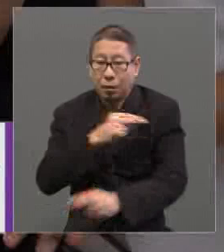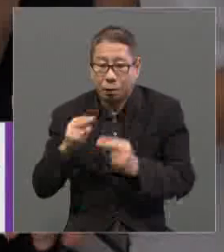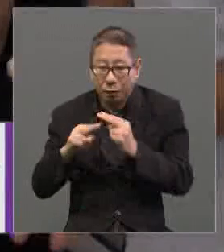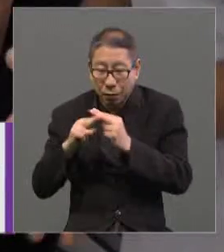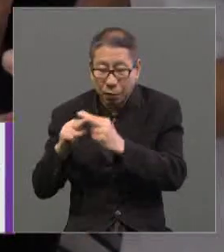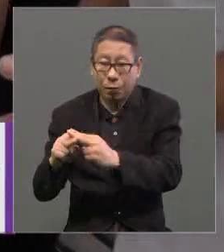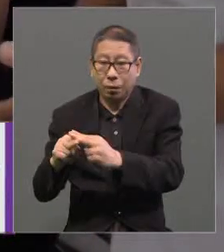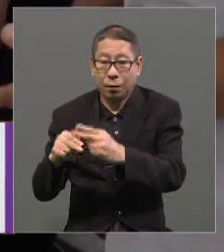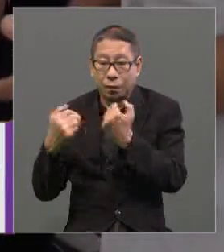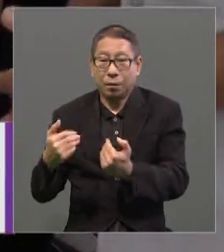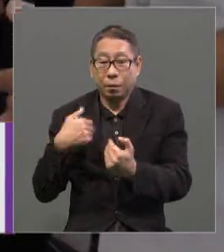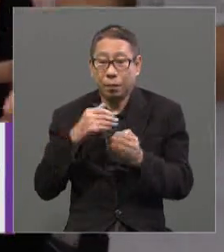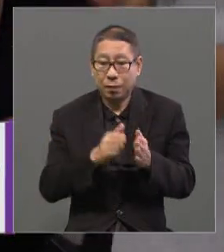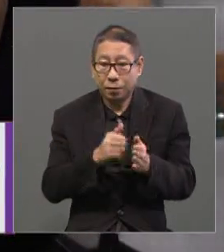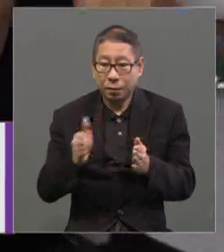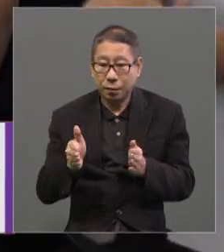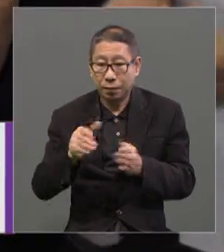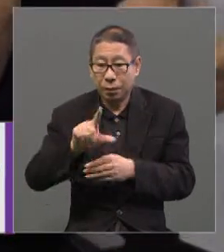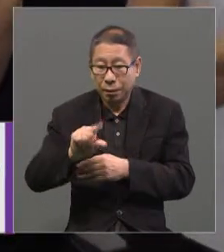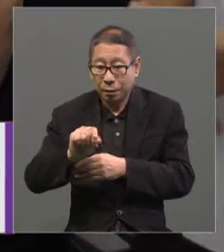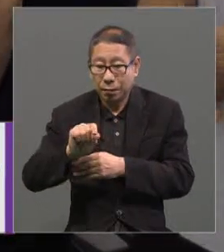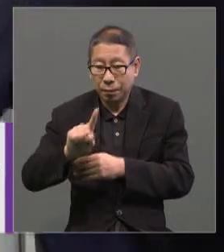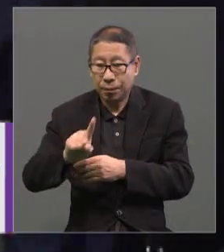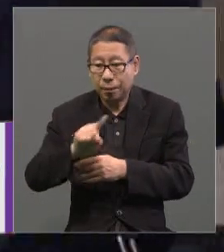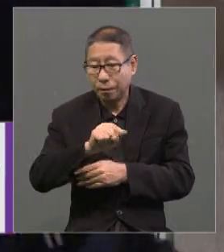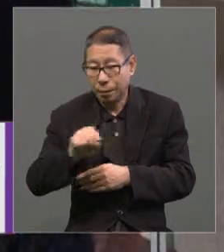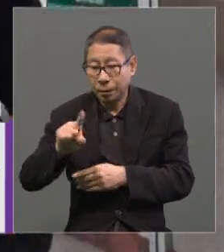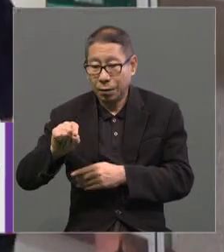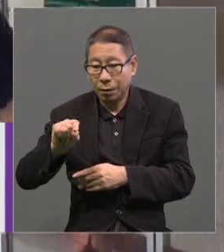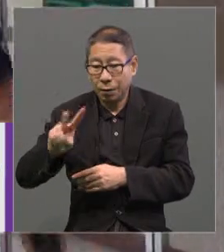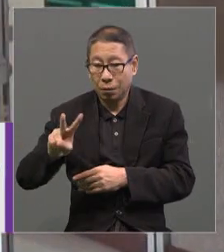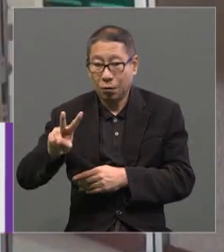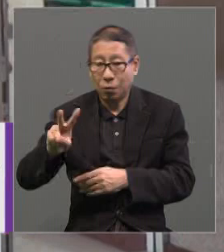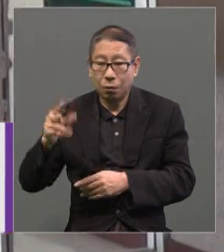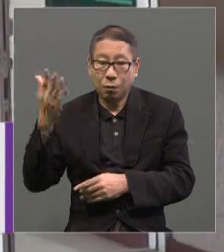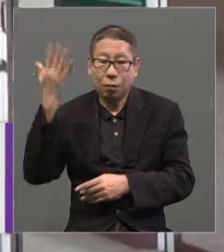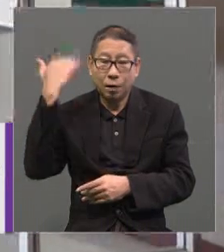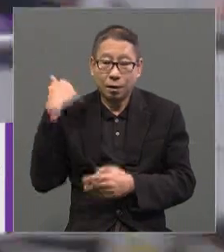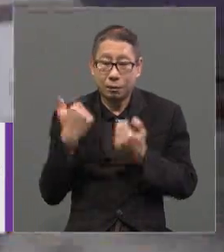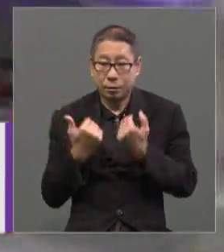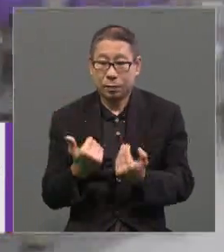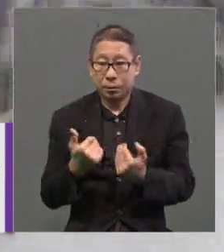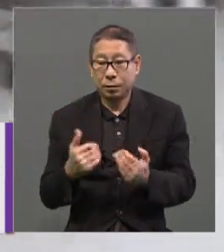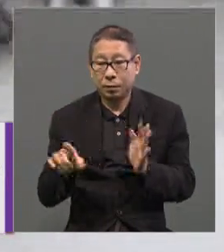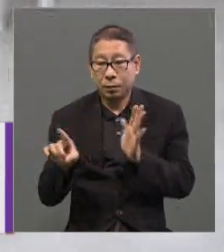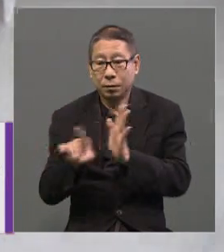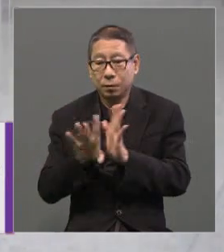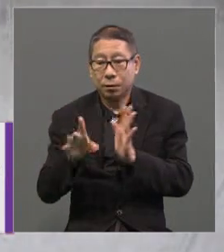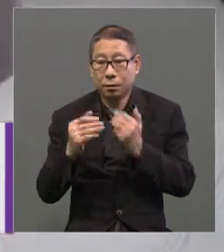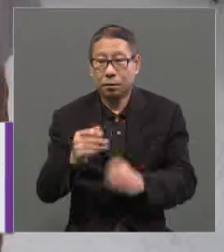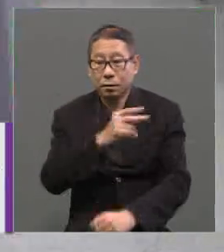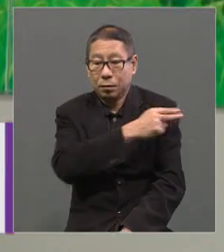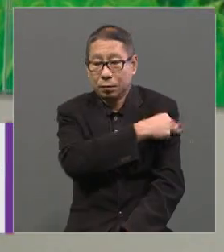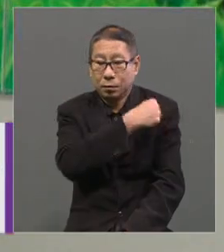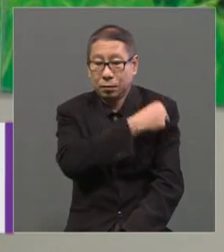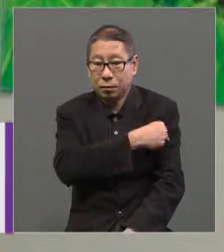นไล่มาตั้งแต่วันถัดมาก็คือ21กุมภาพันธ์ต่อเนื่อง22กุมภาพันธ์ก็คือเมื่อวานนี้ทีนี้ล่าสุดนะครับนายแพทย์สาธารณสุ